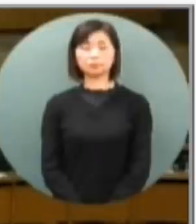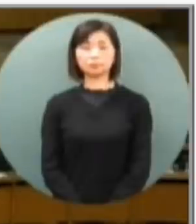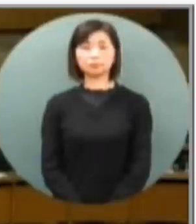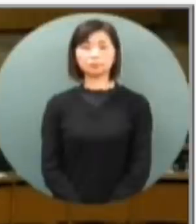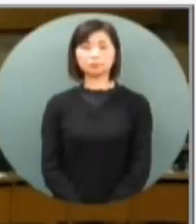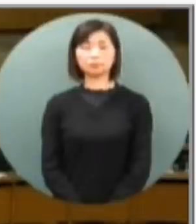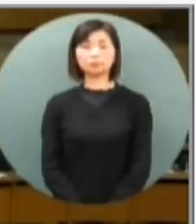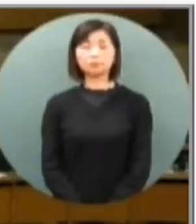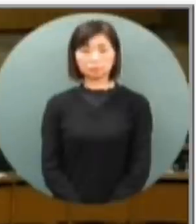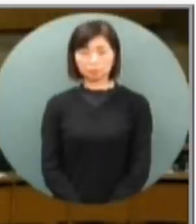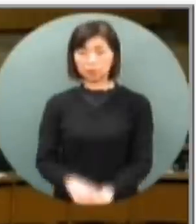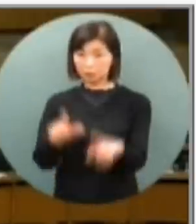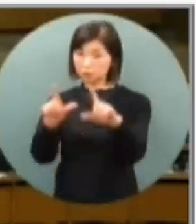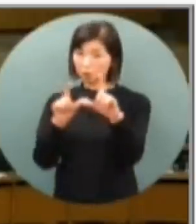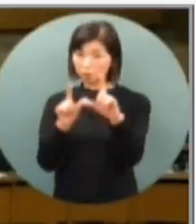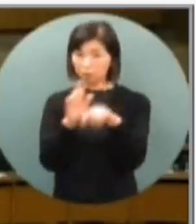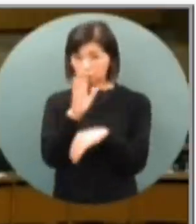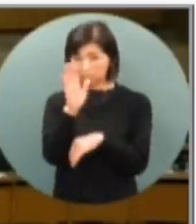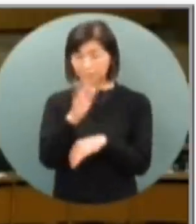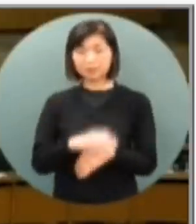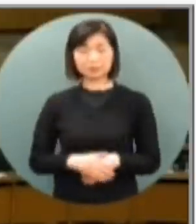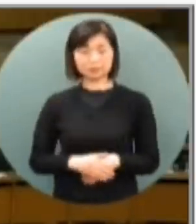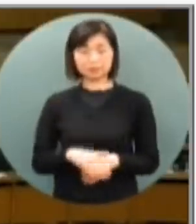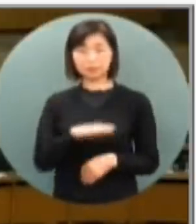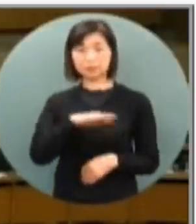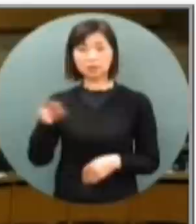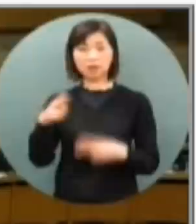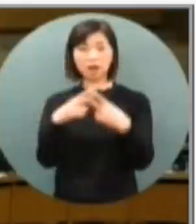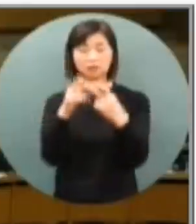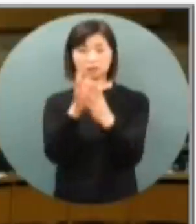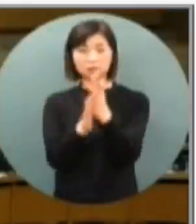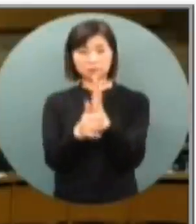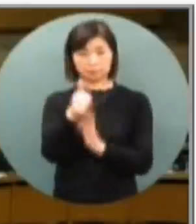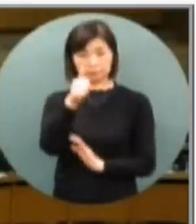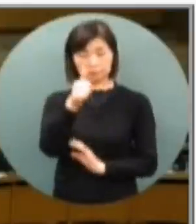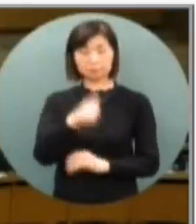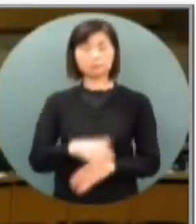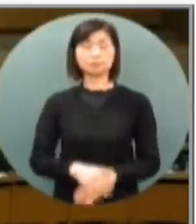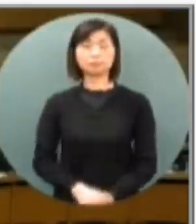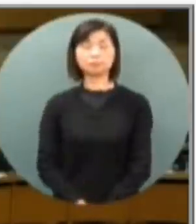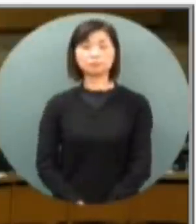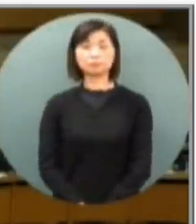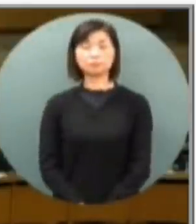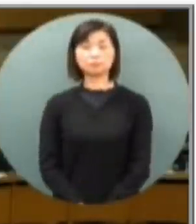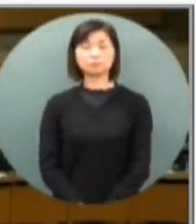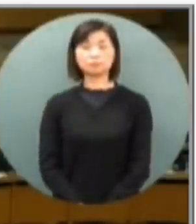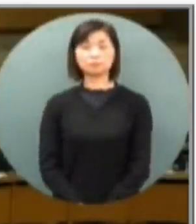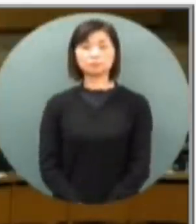答弁を求めます。白井知事。